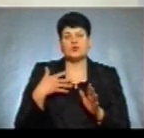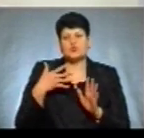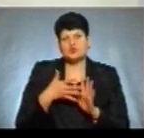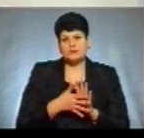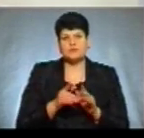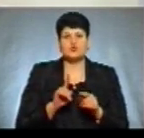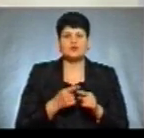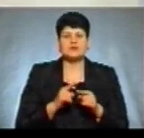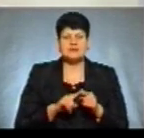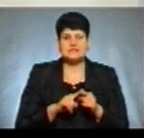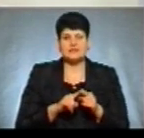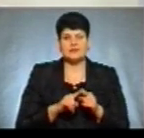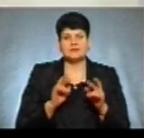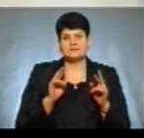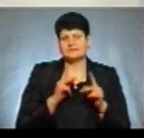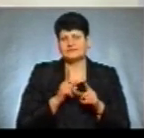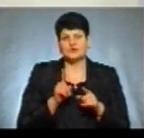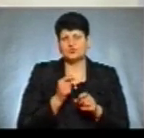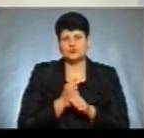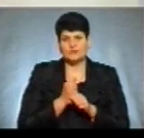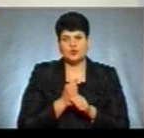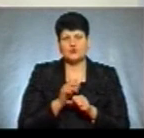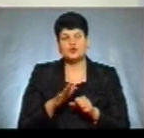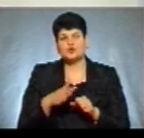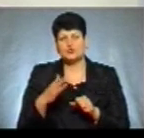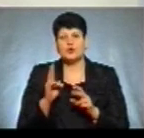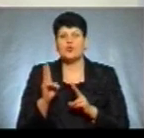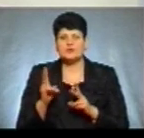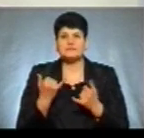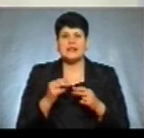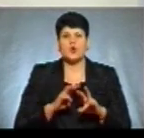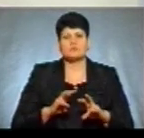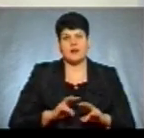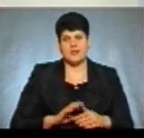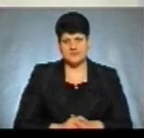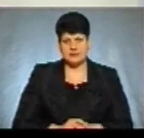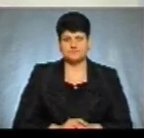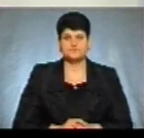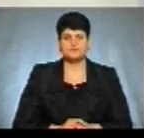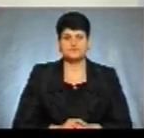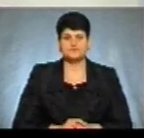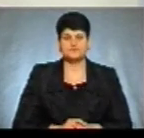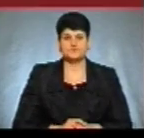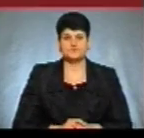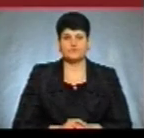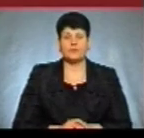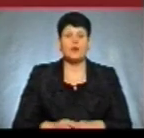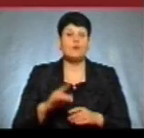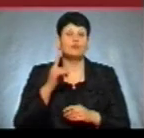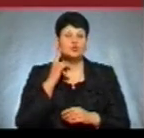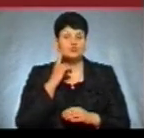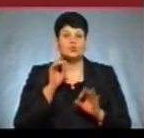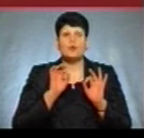провокація зі сторони когось. Але з цим ми поки що розбираємося. Ну, власне, почуємо